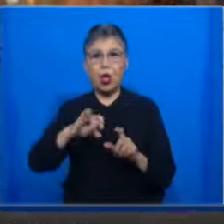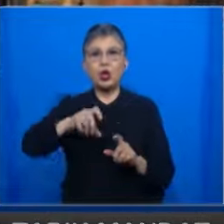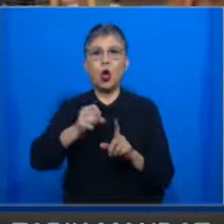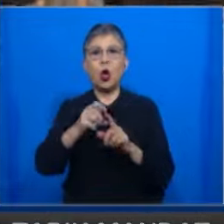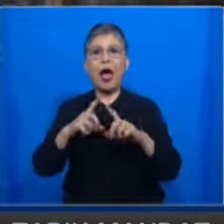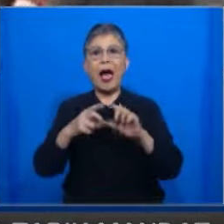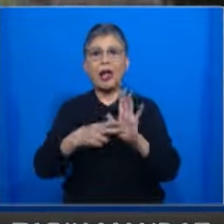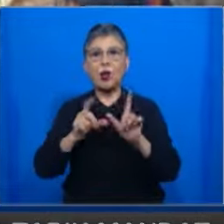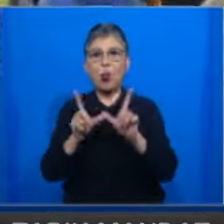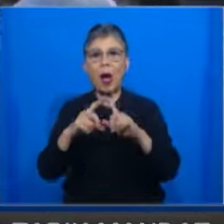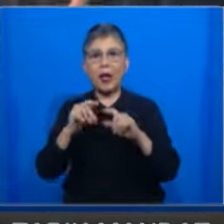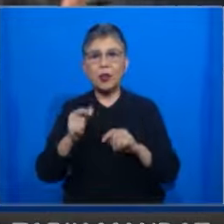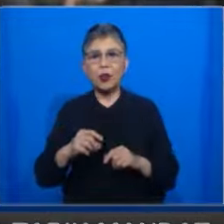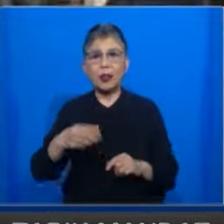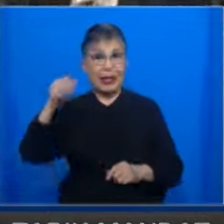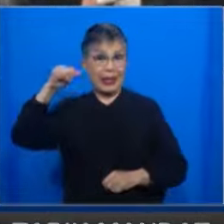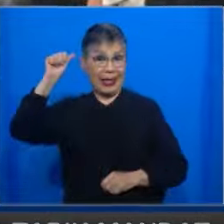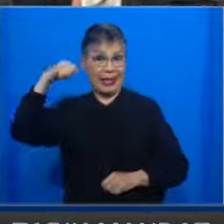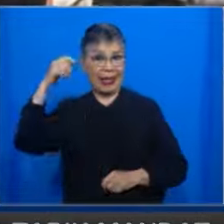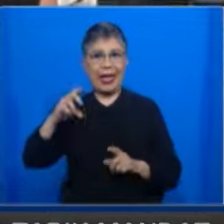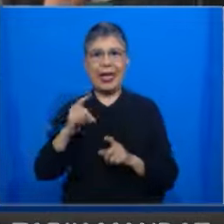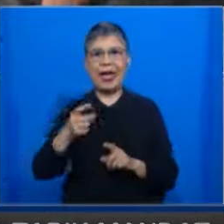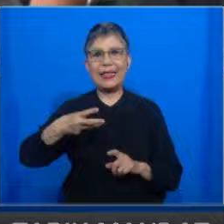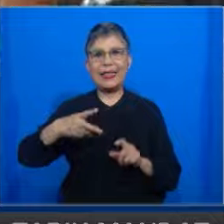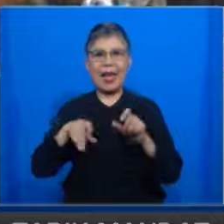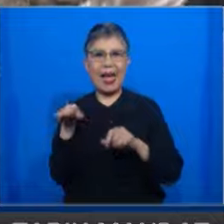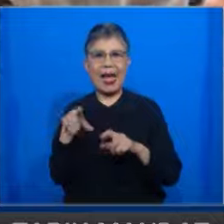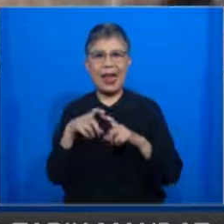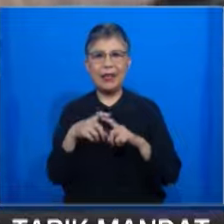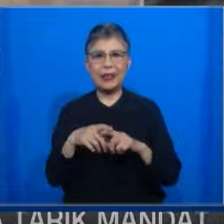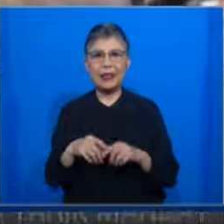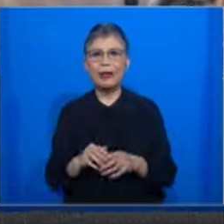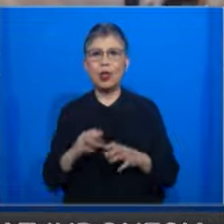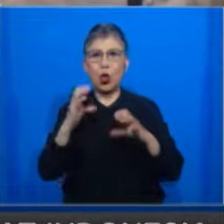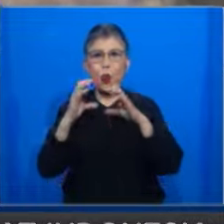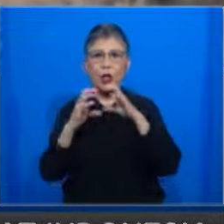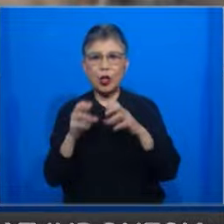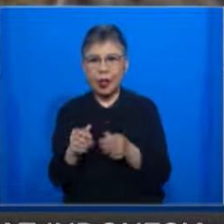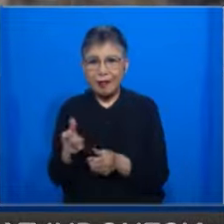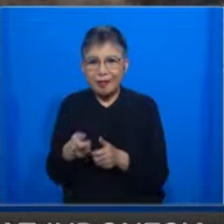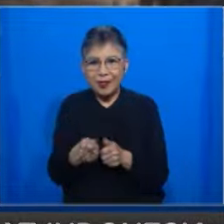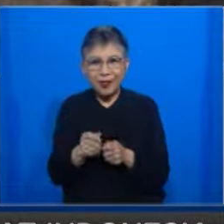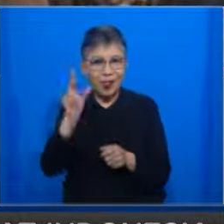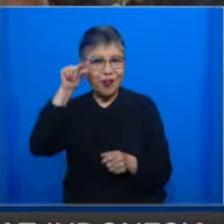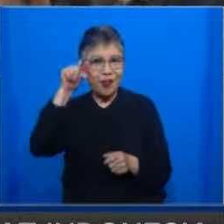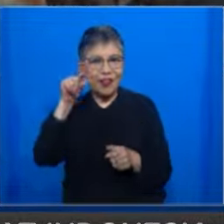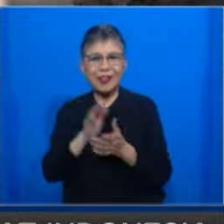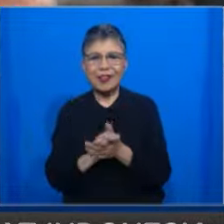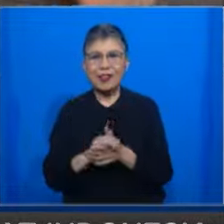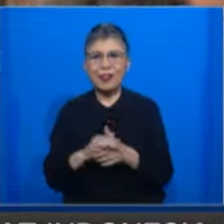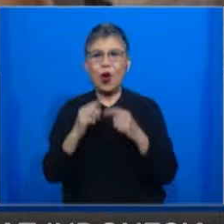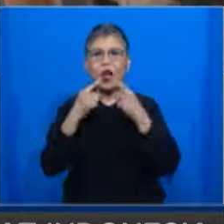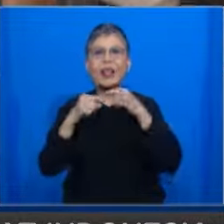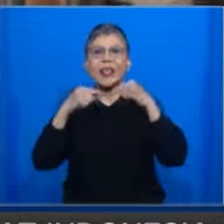Anwar, lalu ada Reza Rahadian, beberapa komika seperti Abdel Temon, atau Abdel Ahrian yang